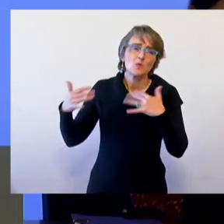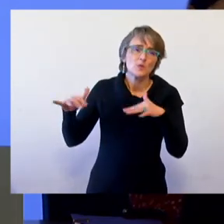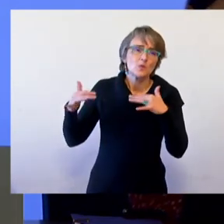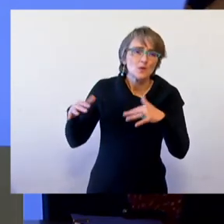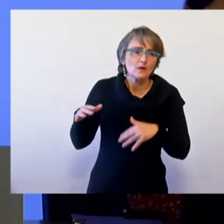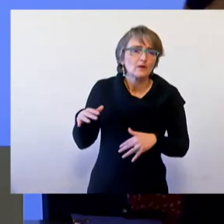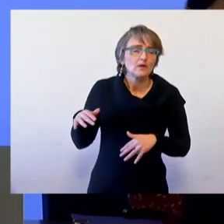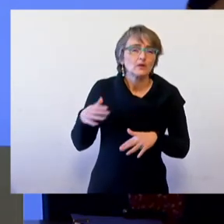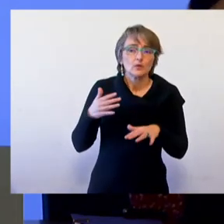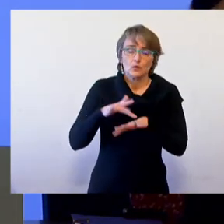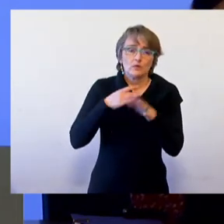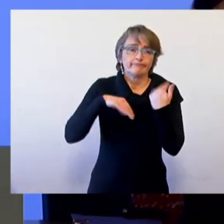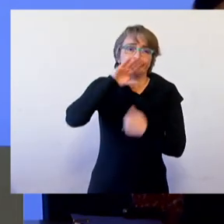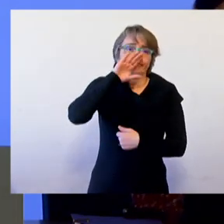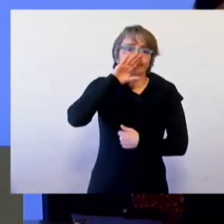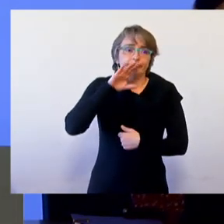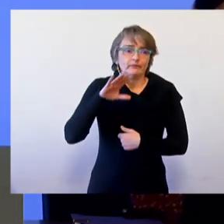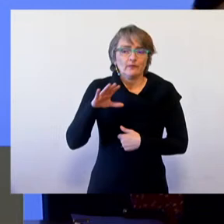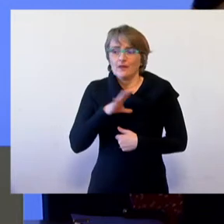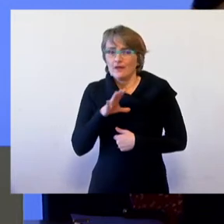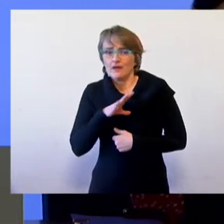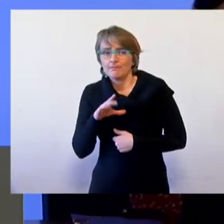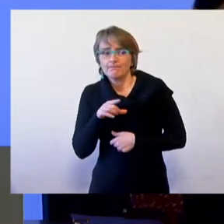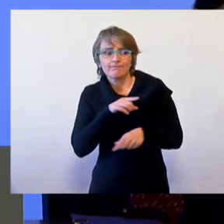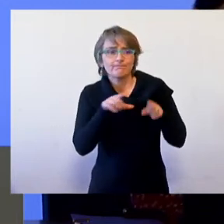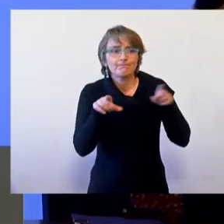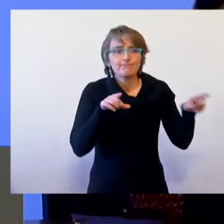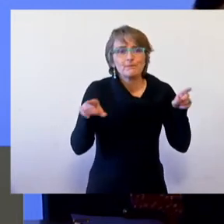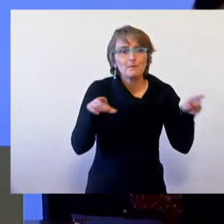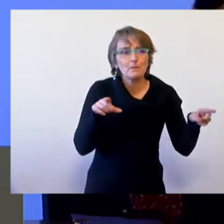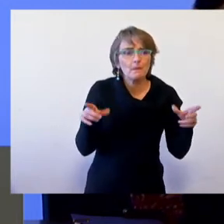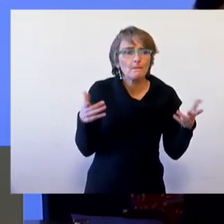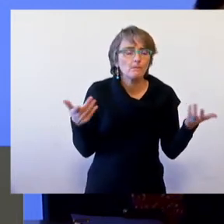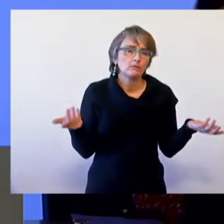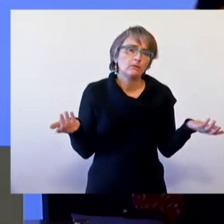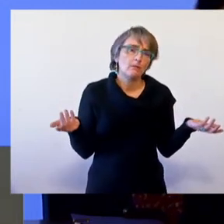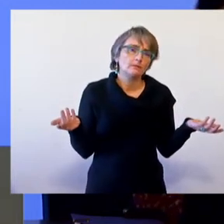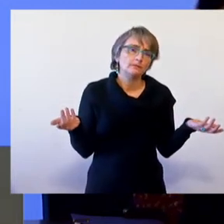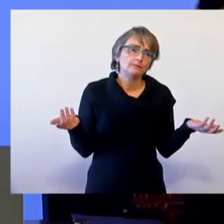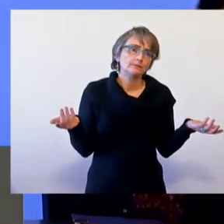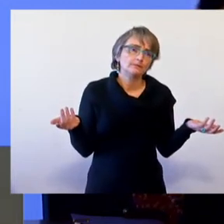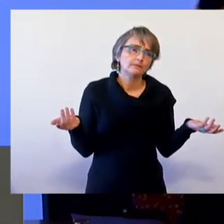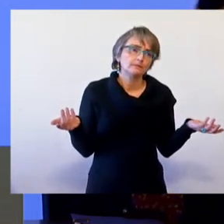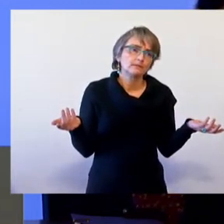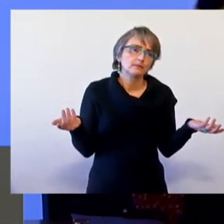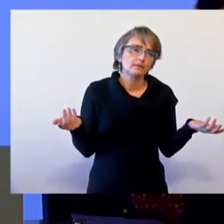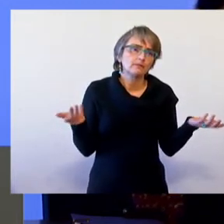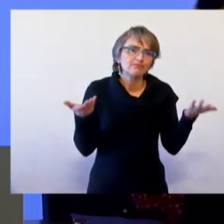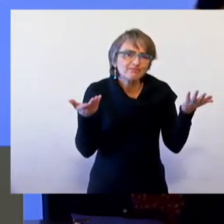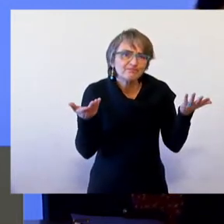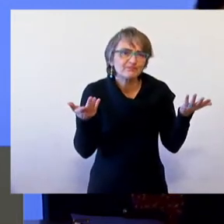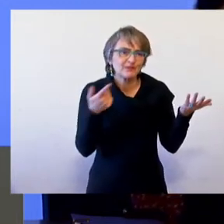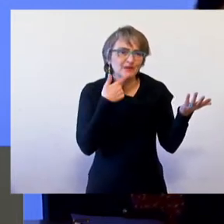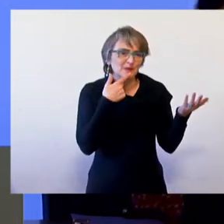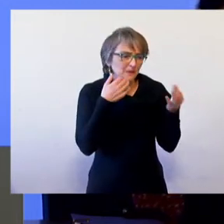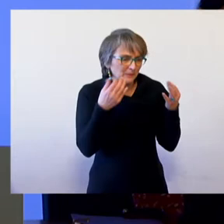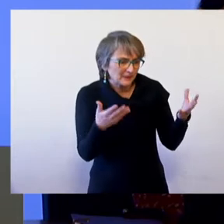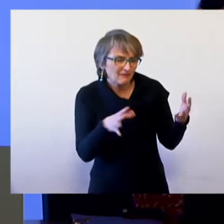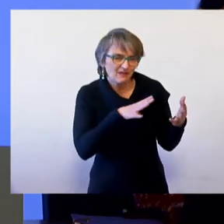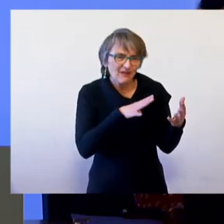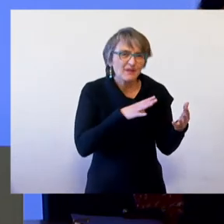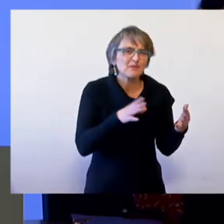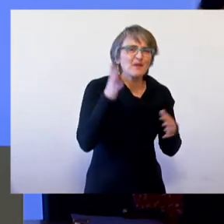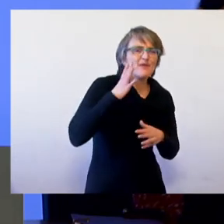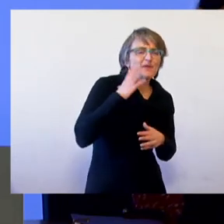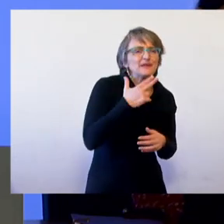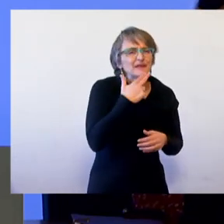on n'avait pas la certitude de la qualité pédagogique, où parfois les enfants se retrouvent. Et là, ce sont les professeurs et ça